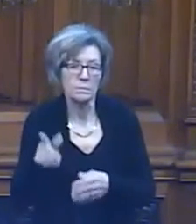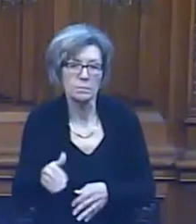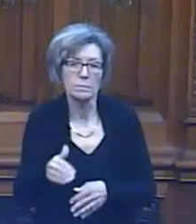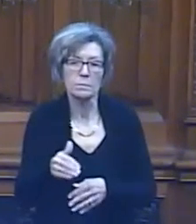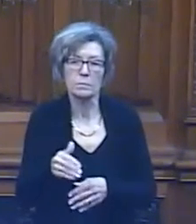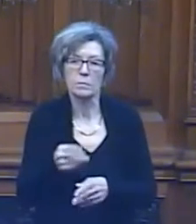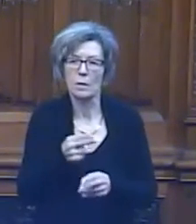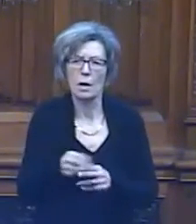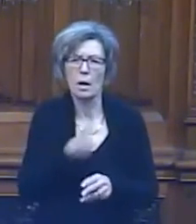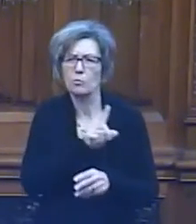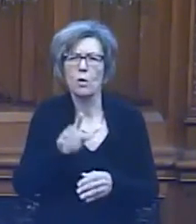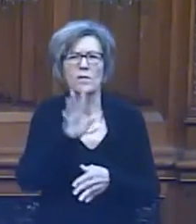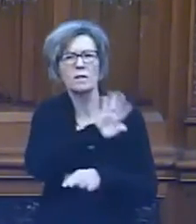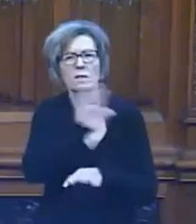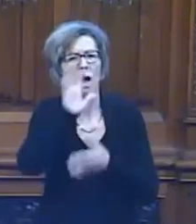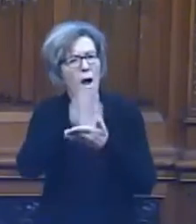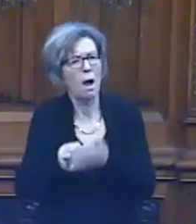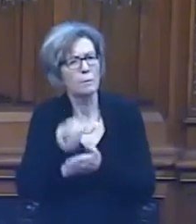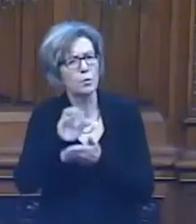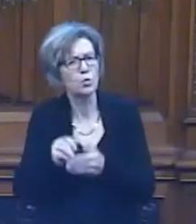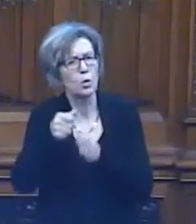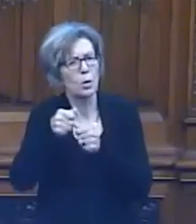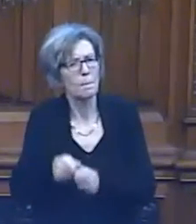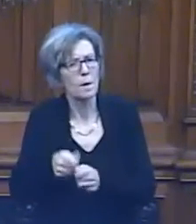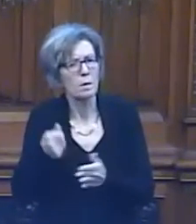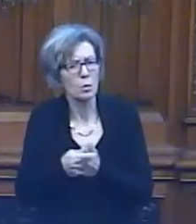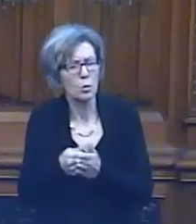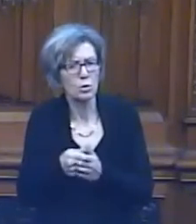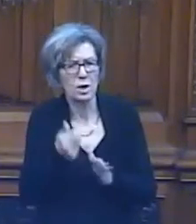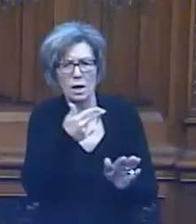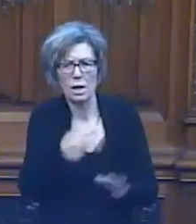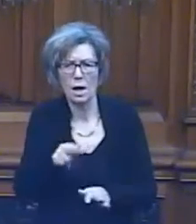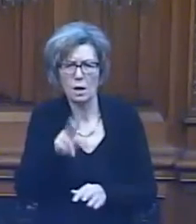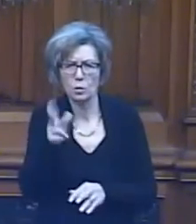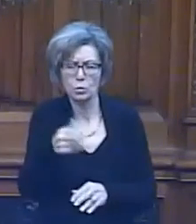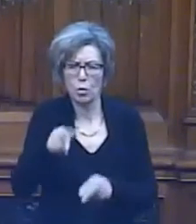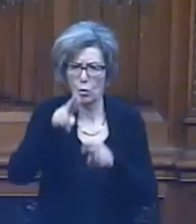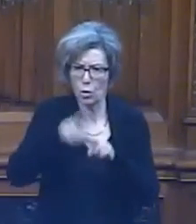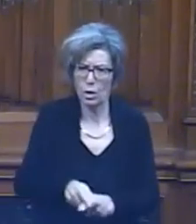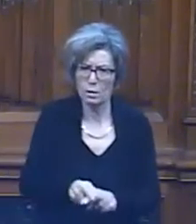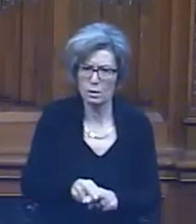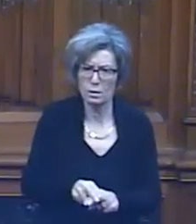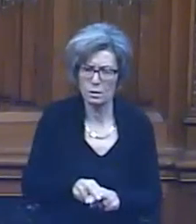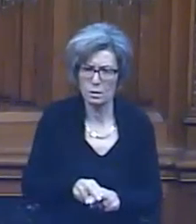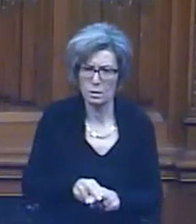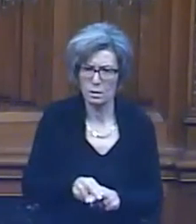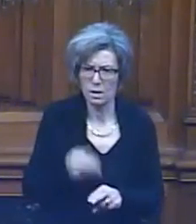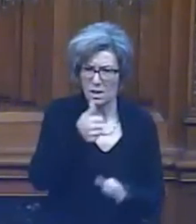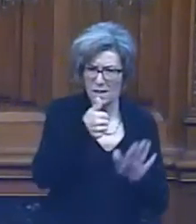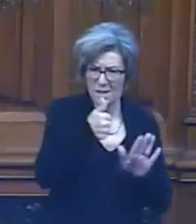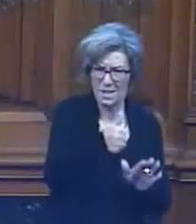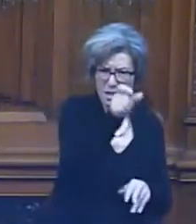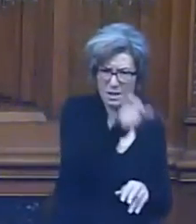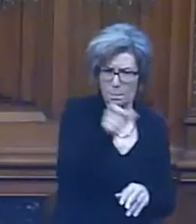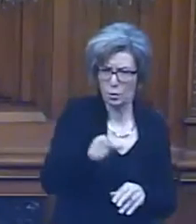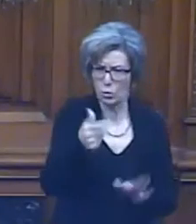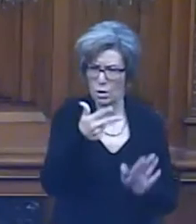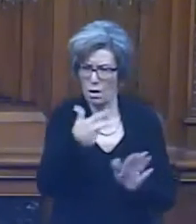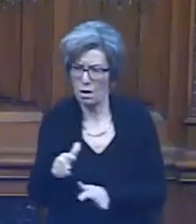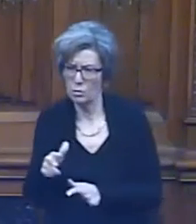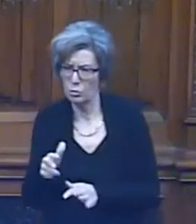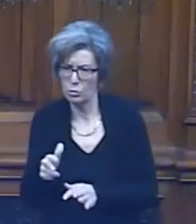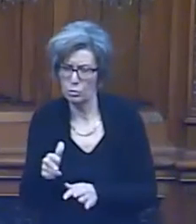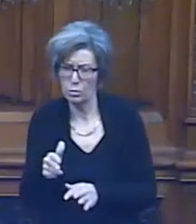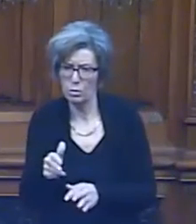rein nach Abzug der Mietkosten 800 Euro überbleiben. 6 Personen, 800 Euro.